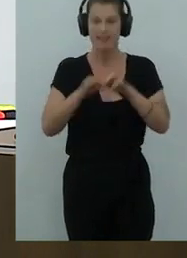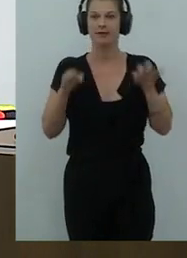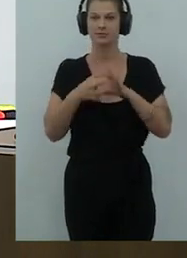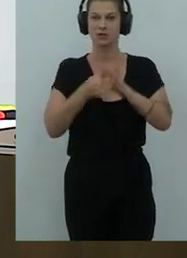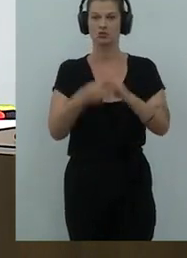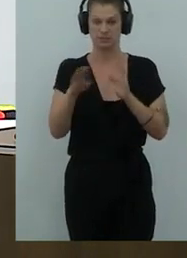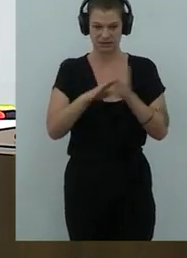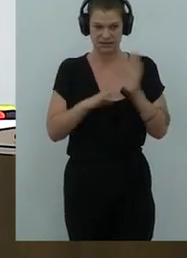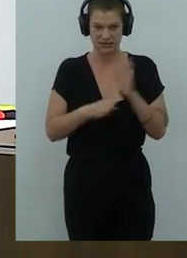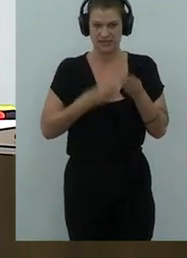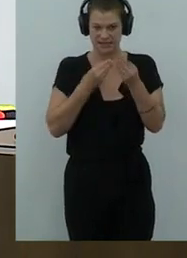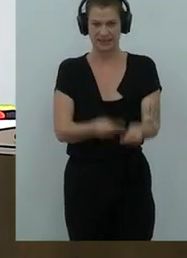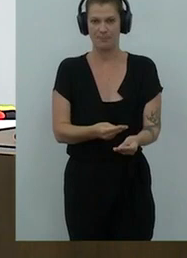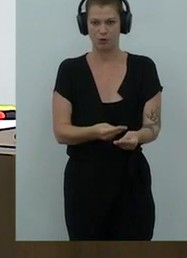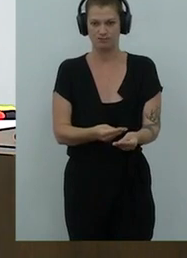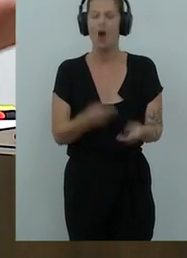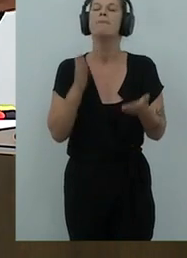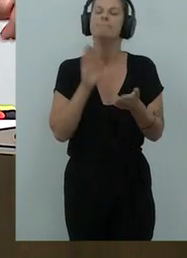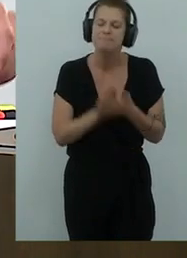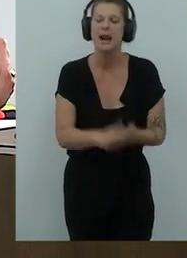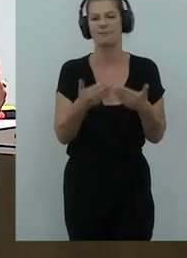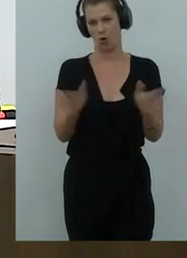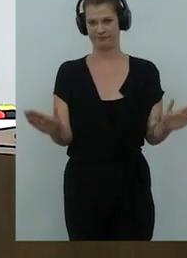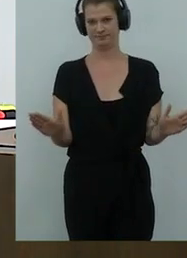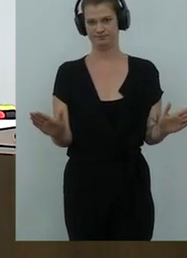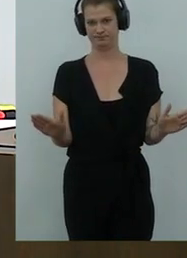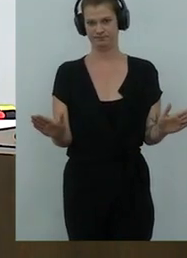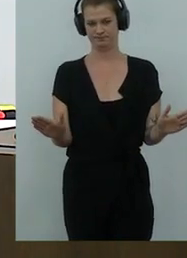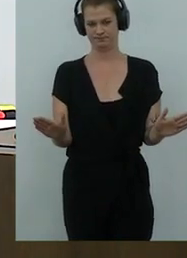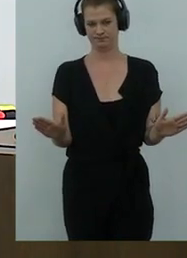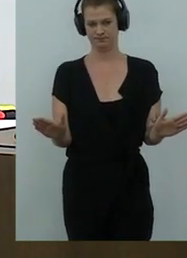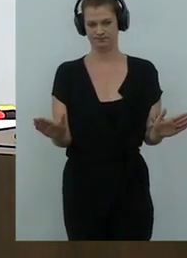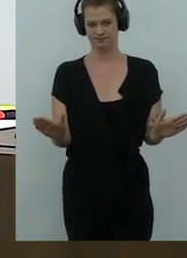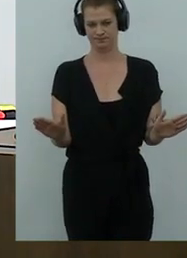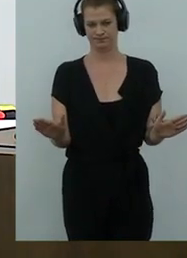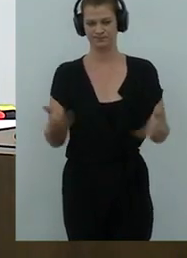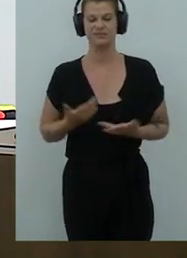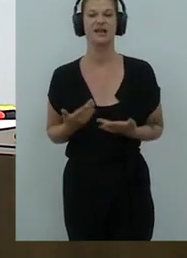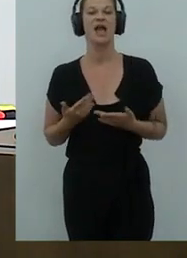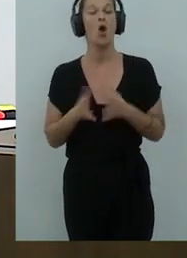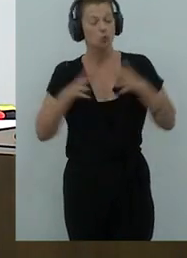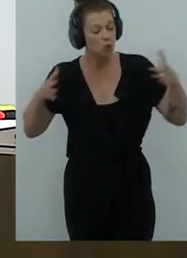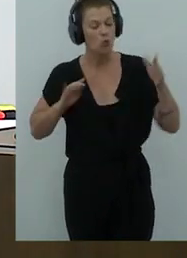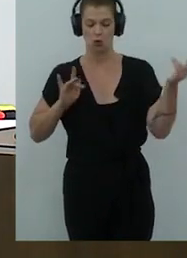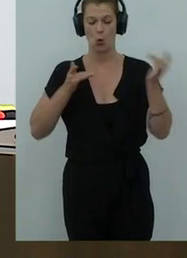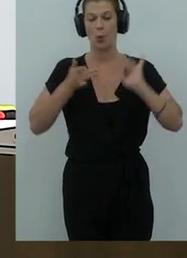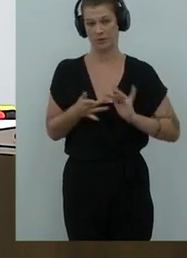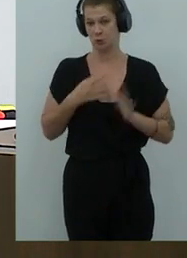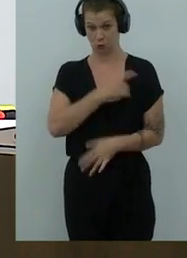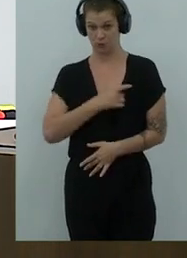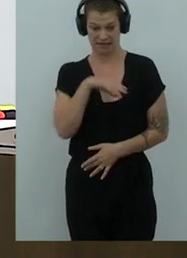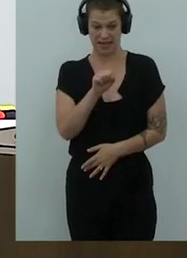bleibt ausgestreckt. Als Vorsitzender, und jetzt komme ich zum letzten Satz, der SPÖ, der größten Oppositionspartei, verspreche ich, für